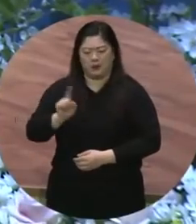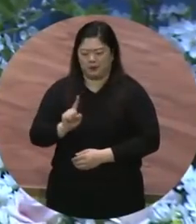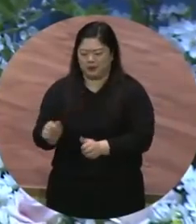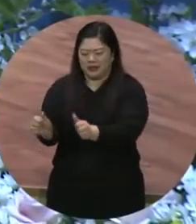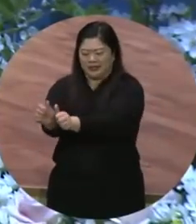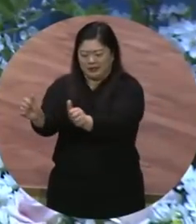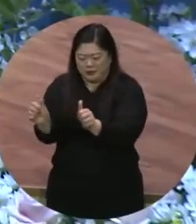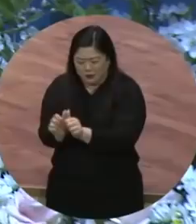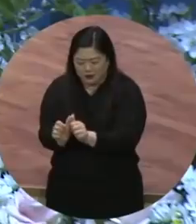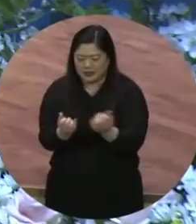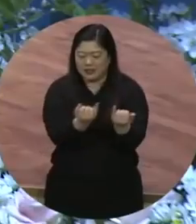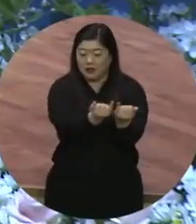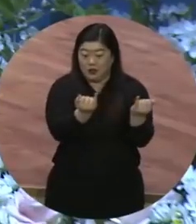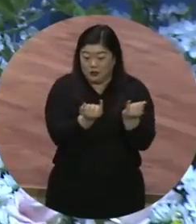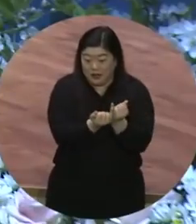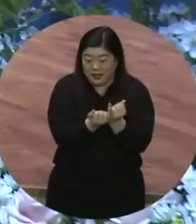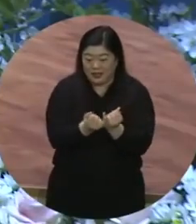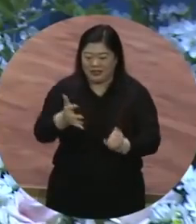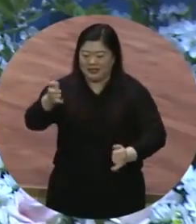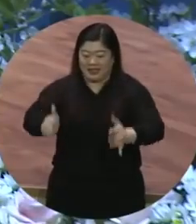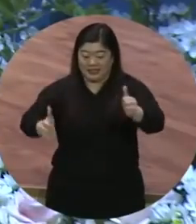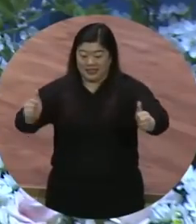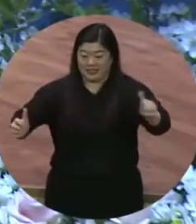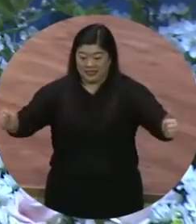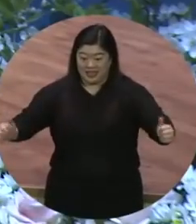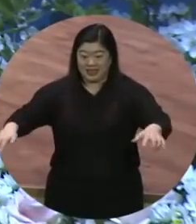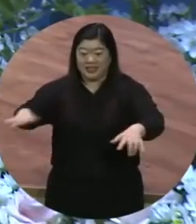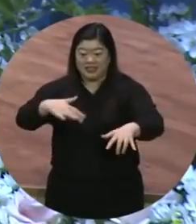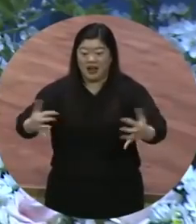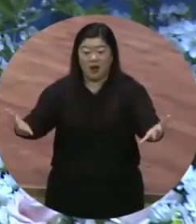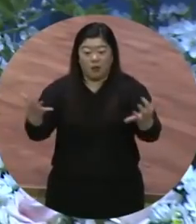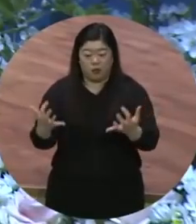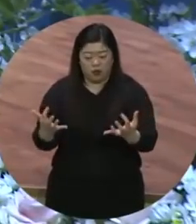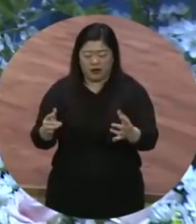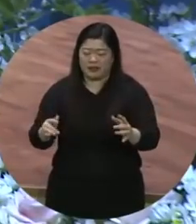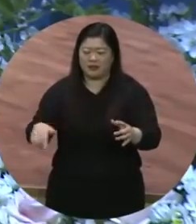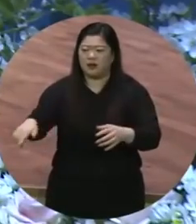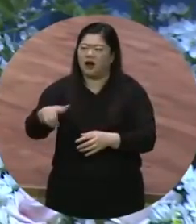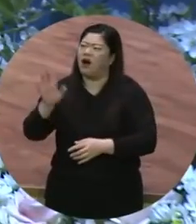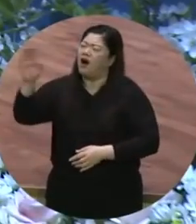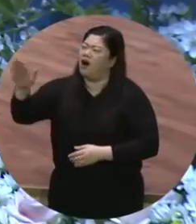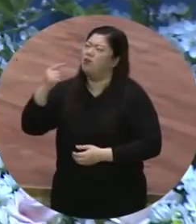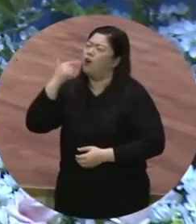목사님, 세상에서 제일 바쁜 분들이 누군지 아십니까? 우리입니다, 그래.